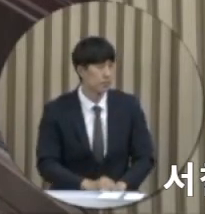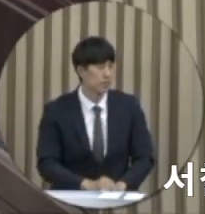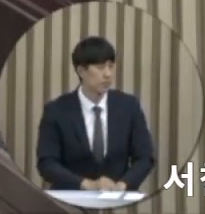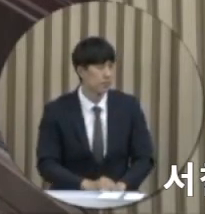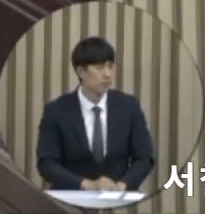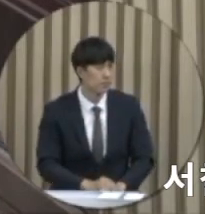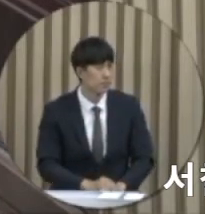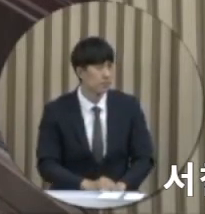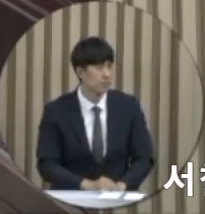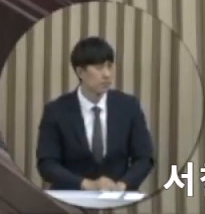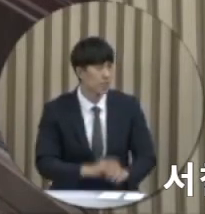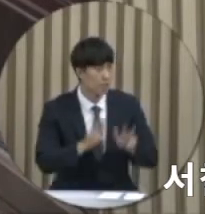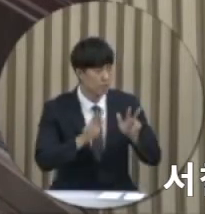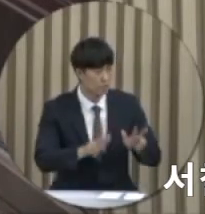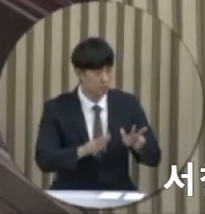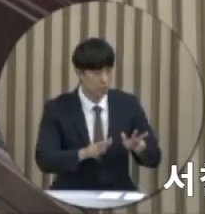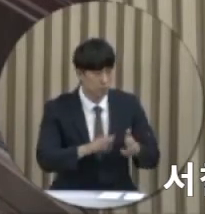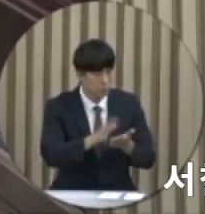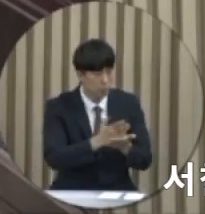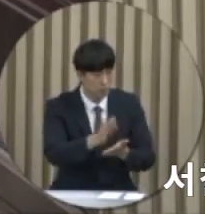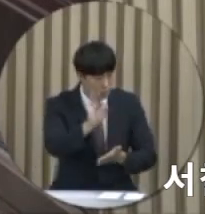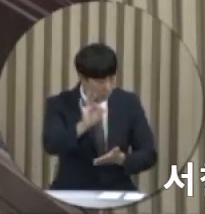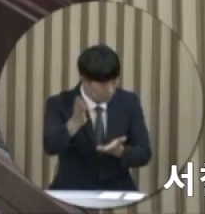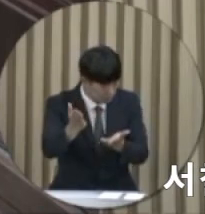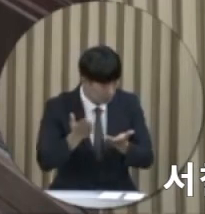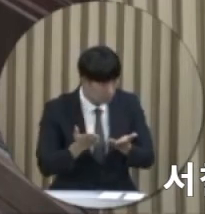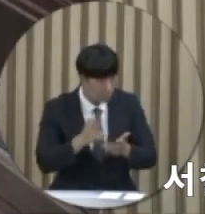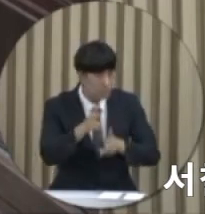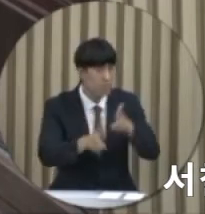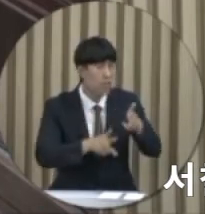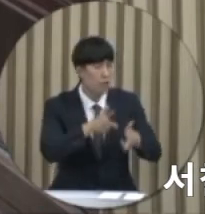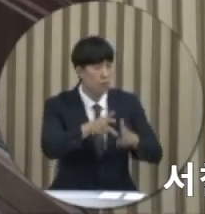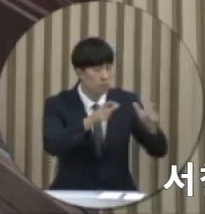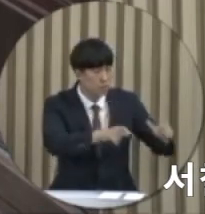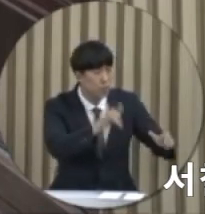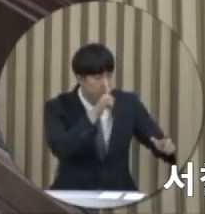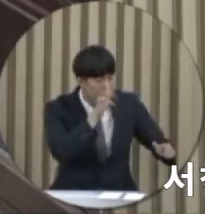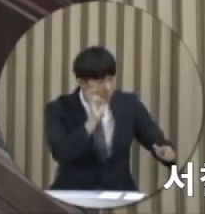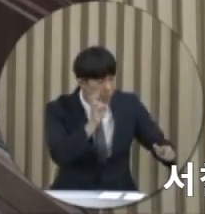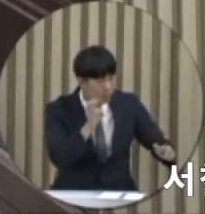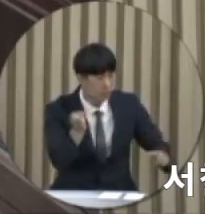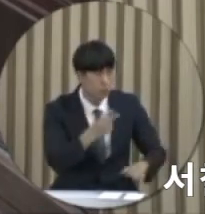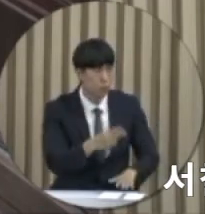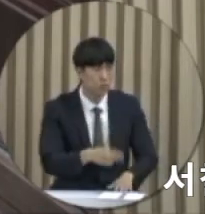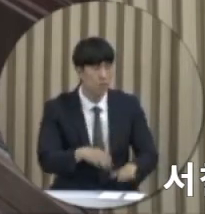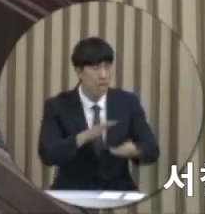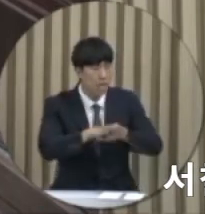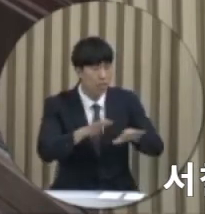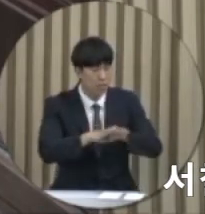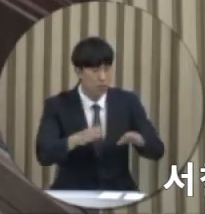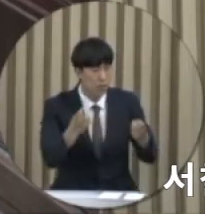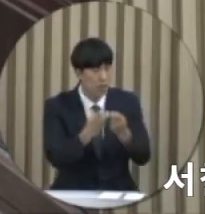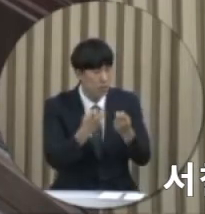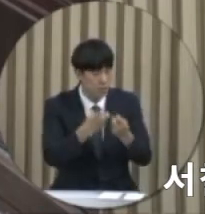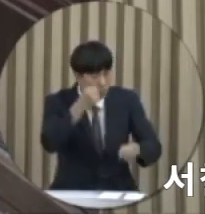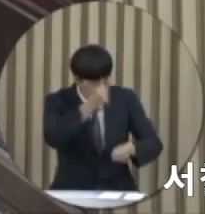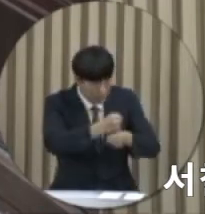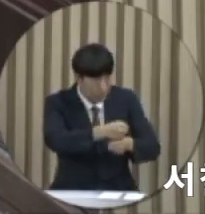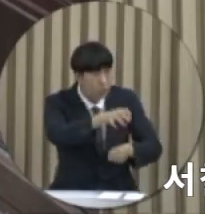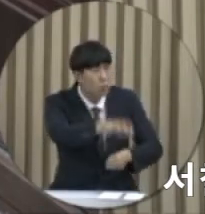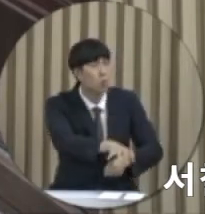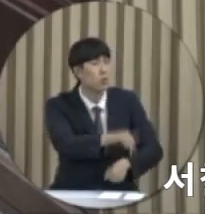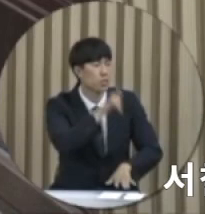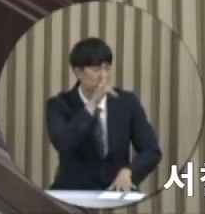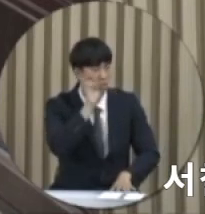지금, 분담금을 받은 사업지도 있을 거고요. 대책을 수립한 데도 있습니다.